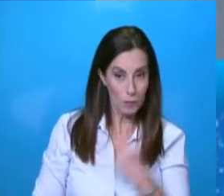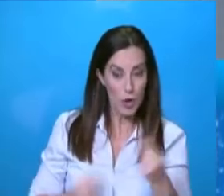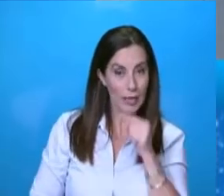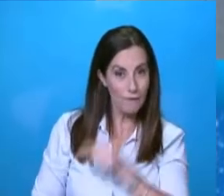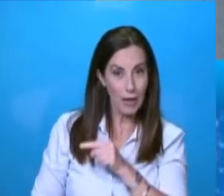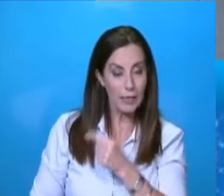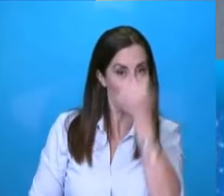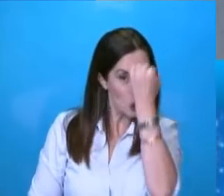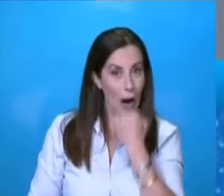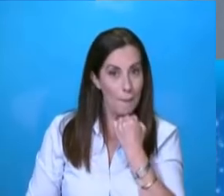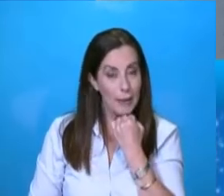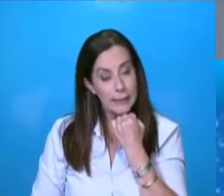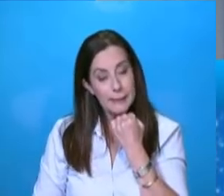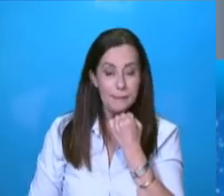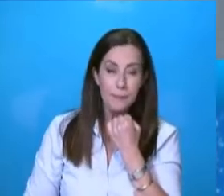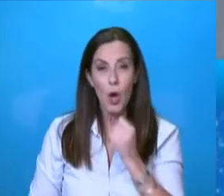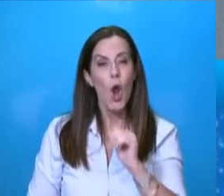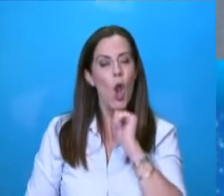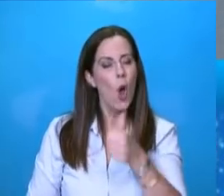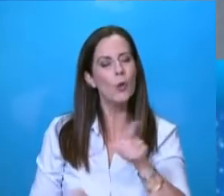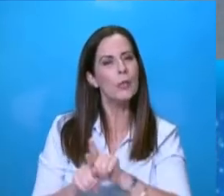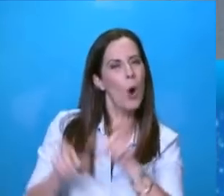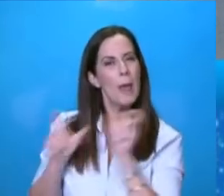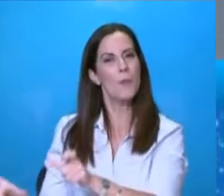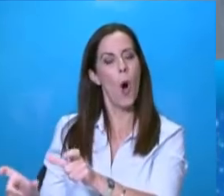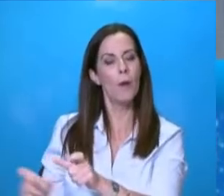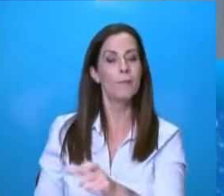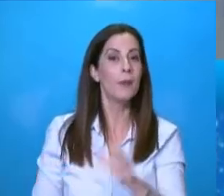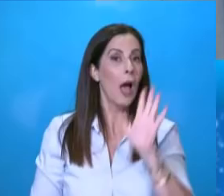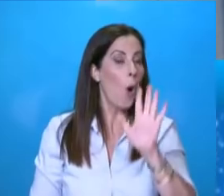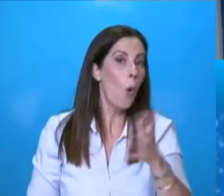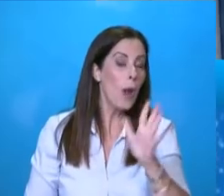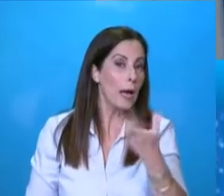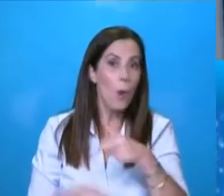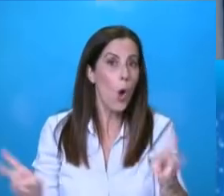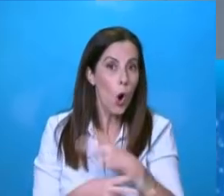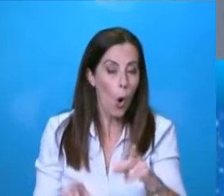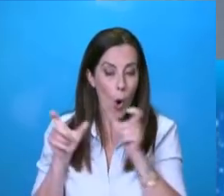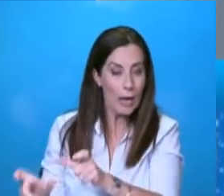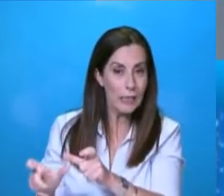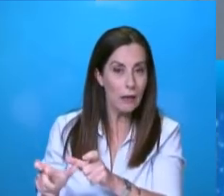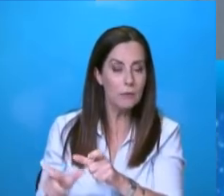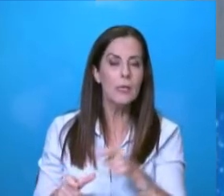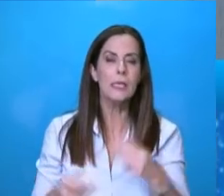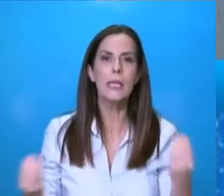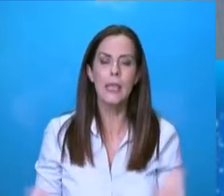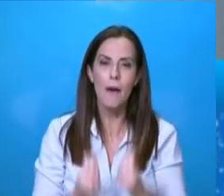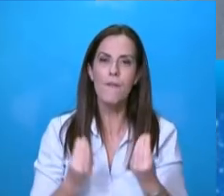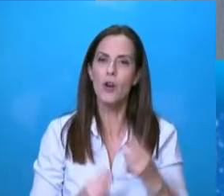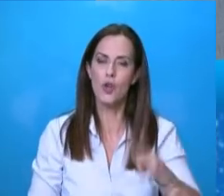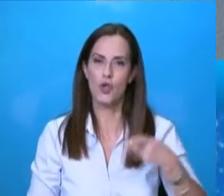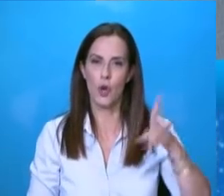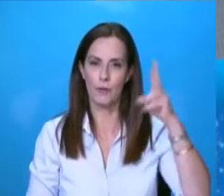הזאת שחמאס פחות רוצה לרסן את הג'יהאד האיסלאמי או פחות יכול לרסן אותם, זו תופעה שהולכת